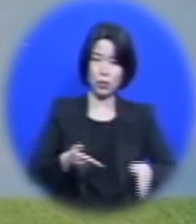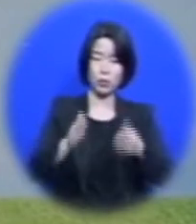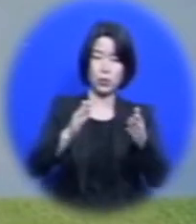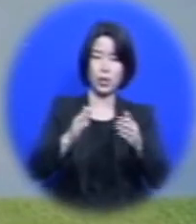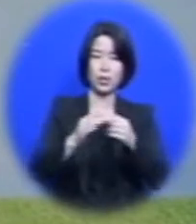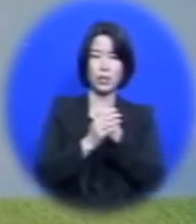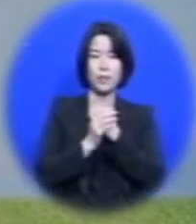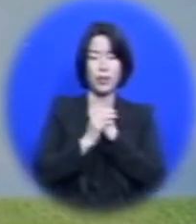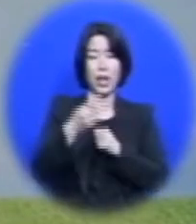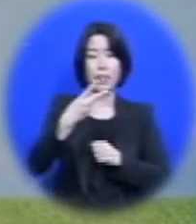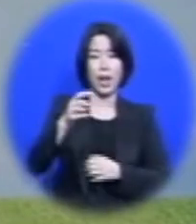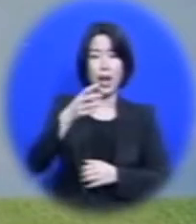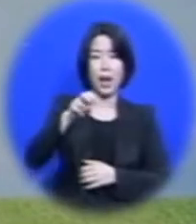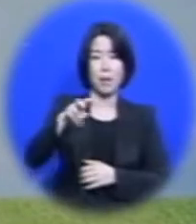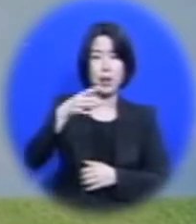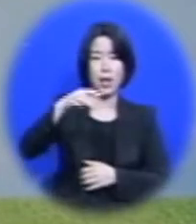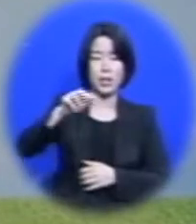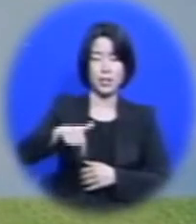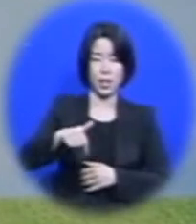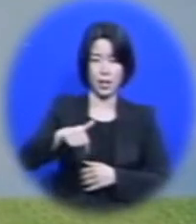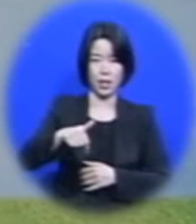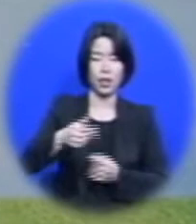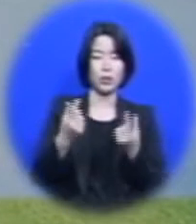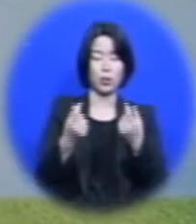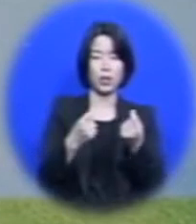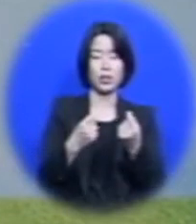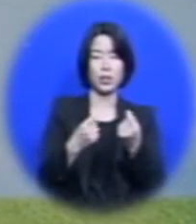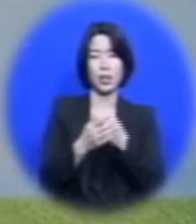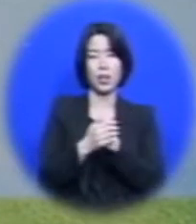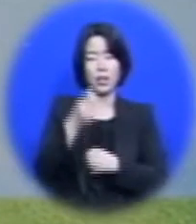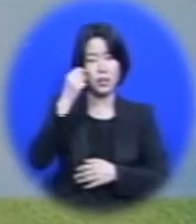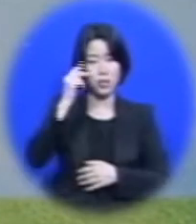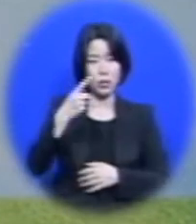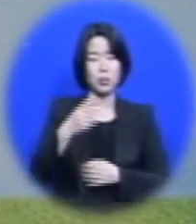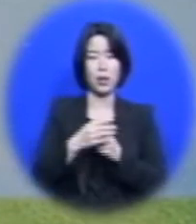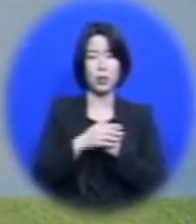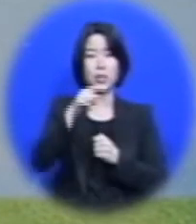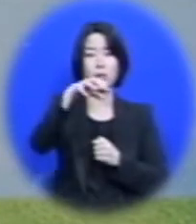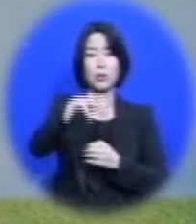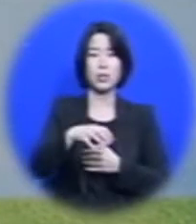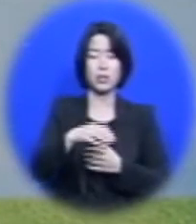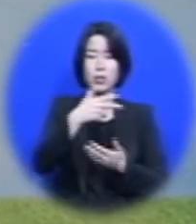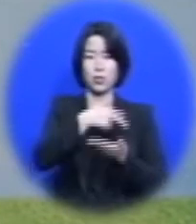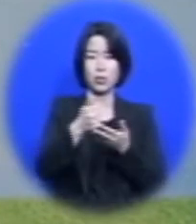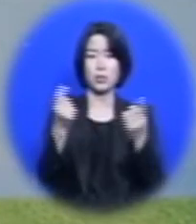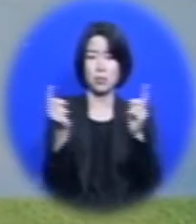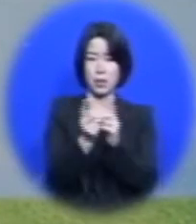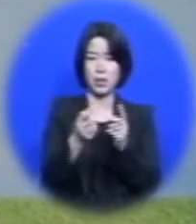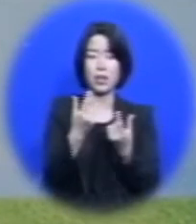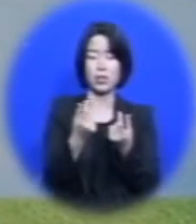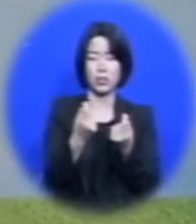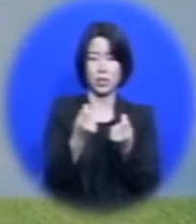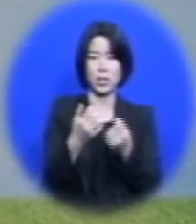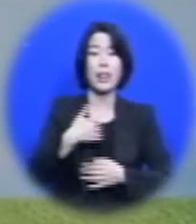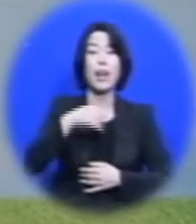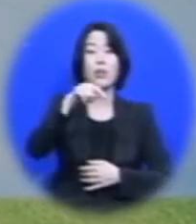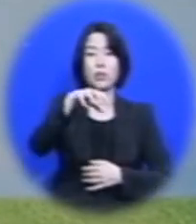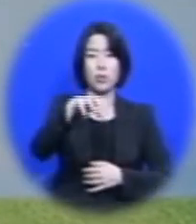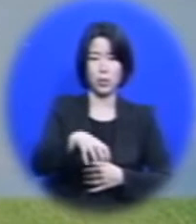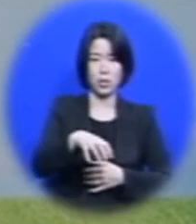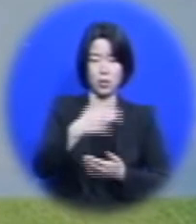다메섹 도상이 되었다. 사도 바울이 다메섹 도상에서 부활하신 주님을 만난 것처럼 나도 그곳에서